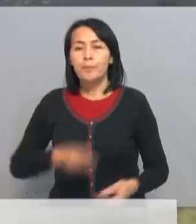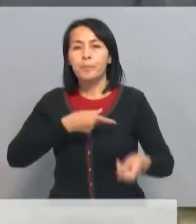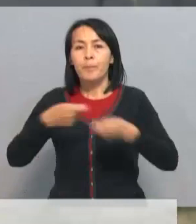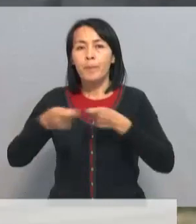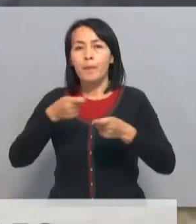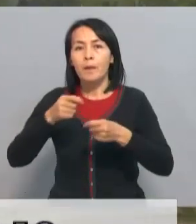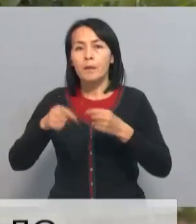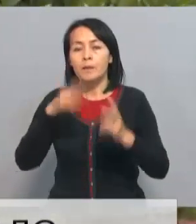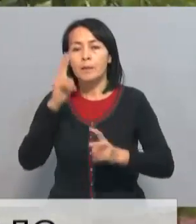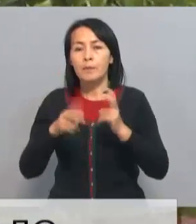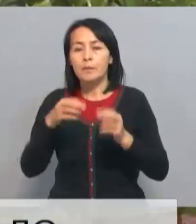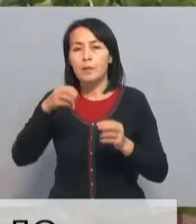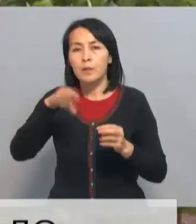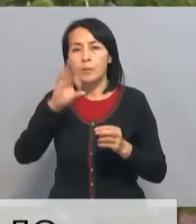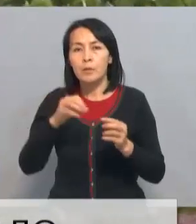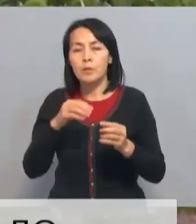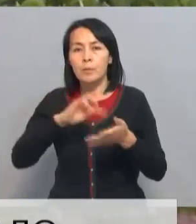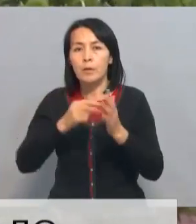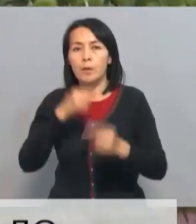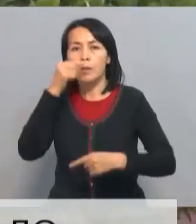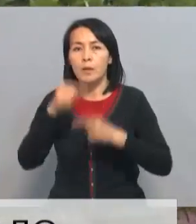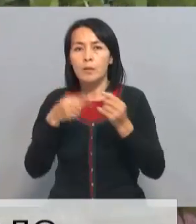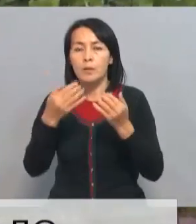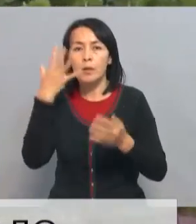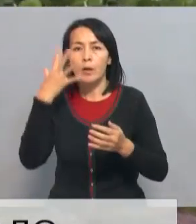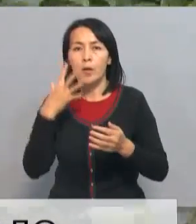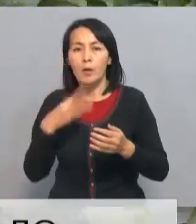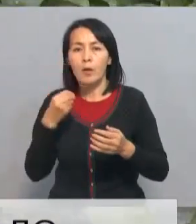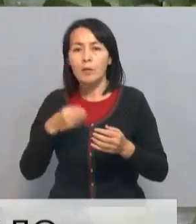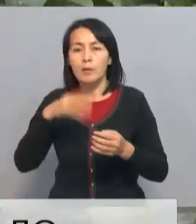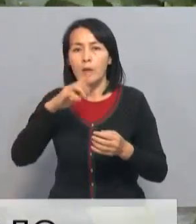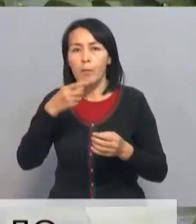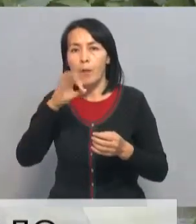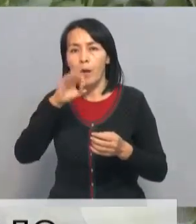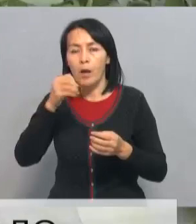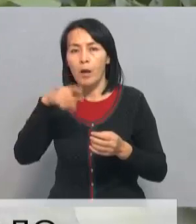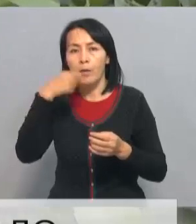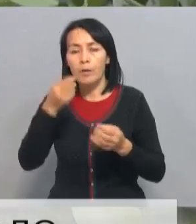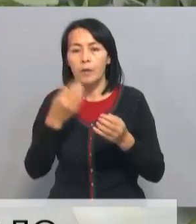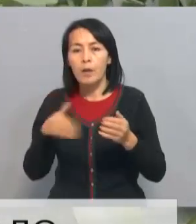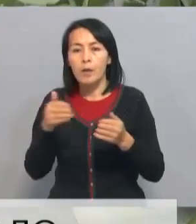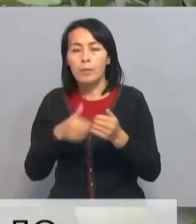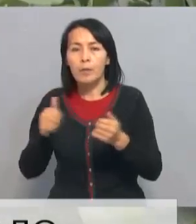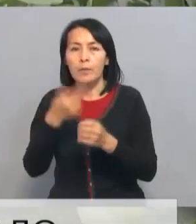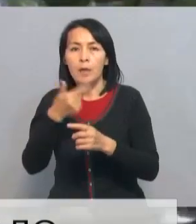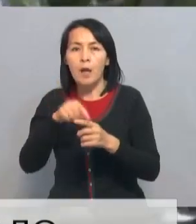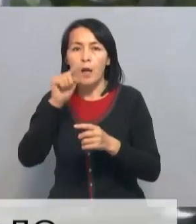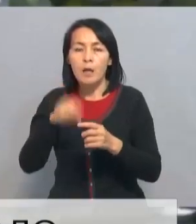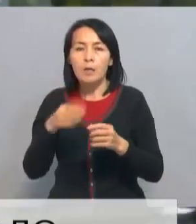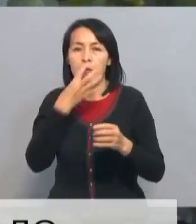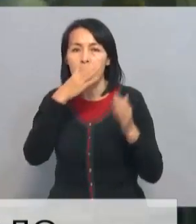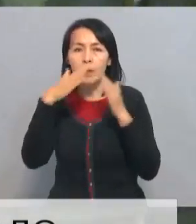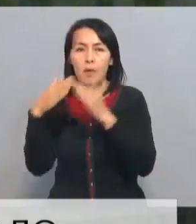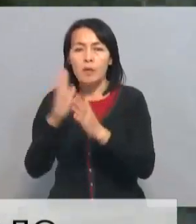Руководитель предприятия Тимур Утешев планирует в дальнейшем производить такие виды фруктов, как манго, авокадо. Помимо экзотических фруктов, в